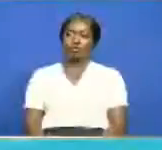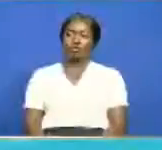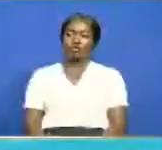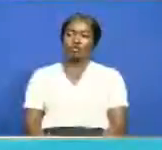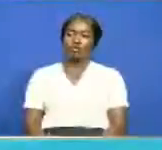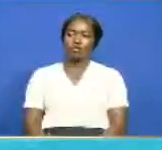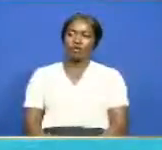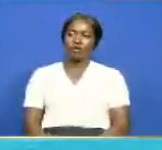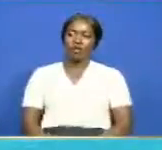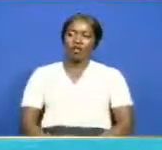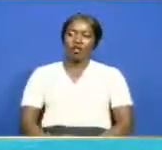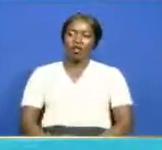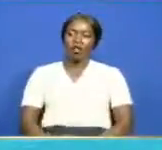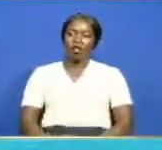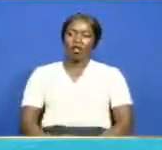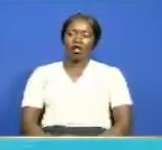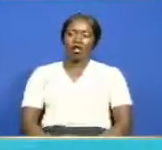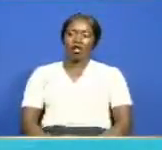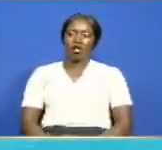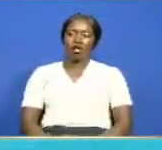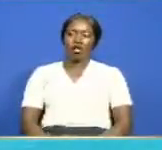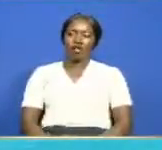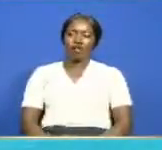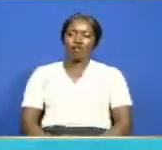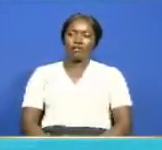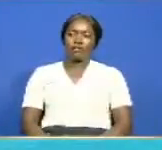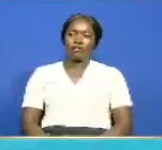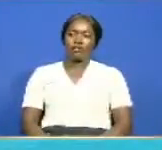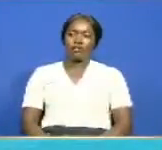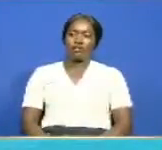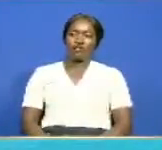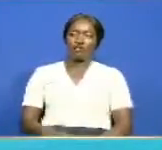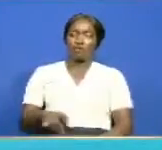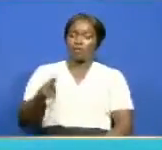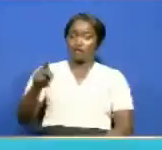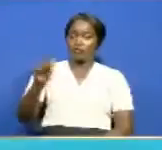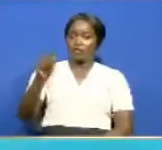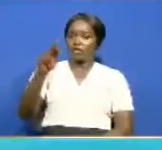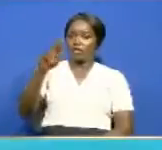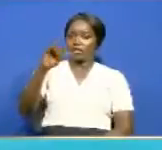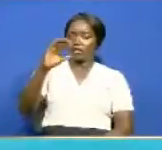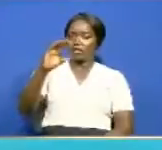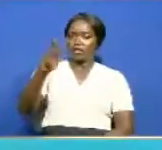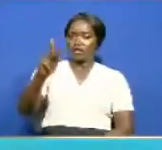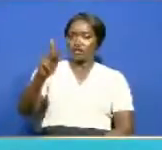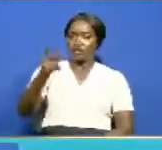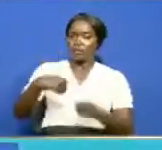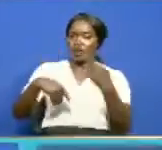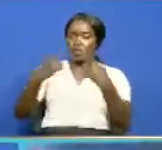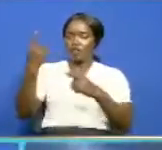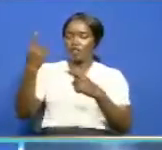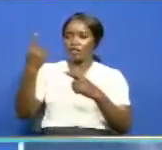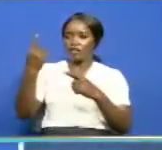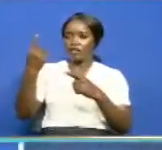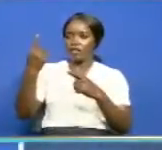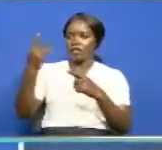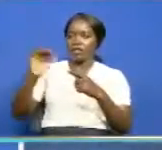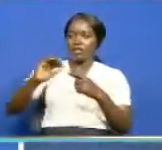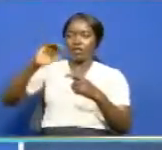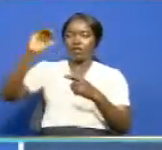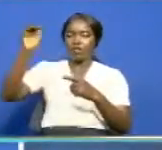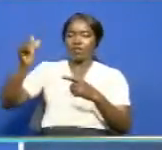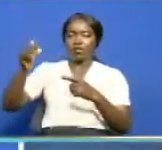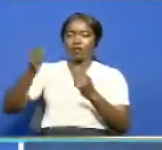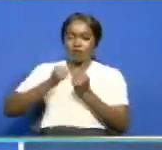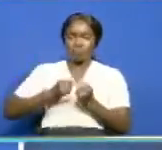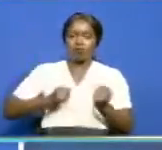Mtazamaji, sasa ni kupatia taarifa za spoti ambapo Patrick Kipng'eno aliibuka mshindi kwenye mbio za milimani za shirikisho la